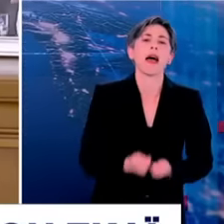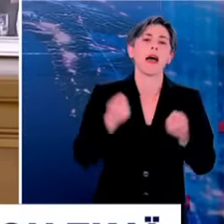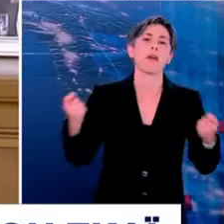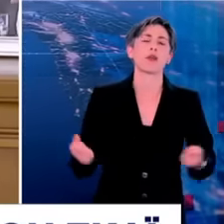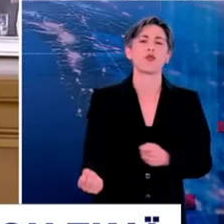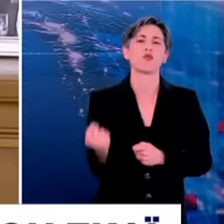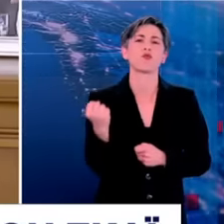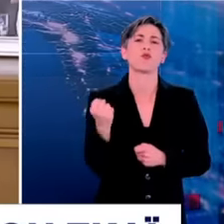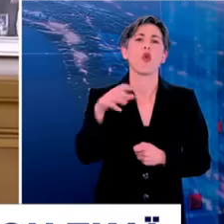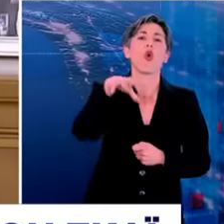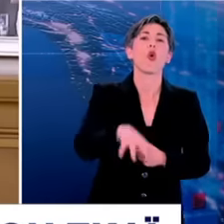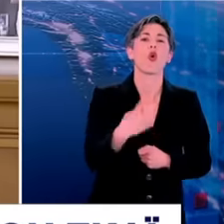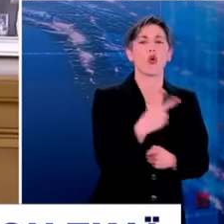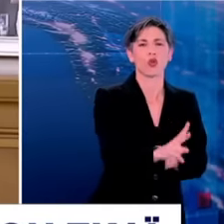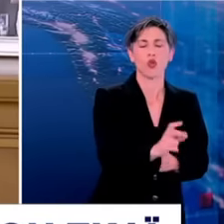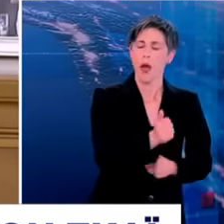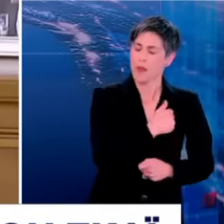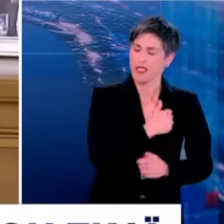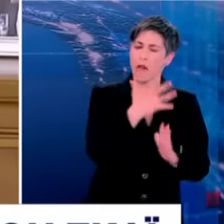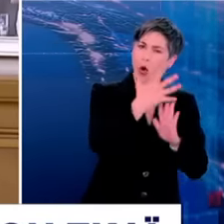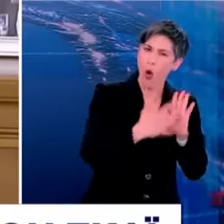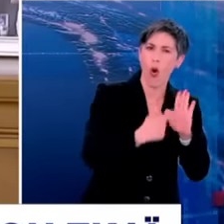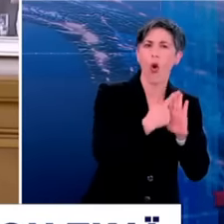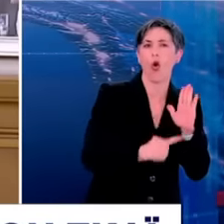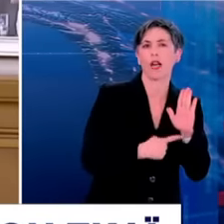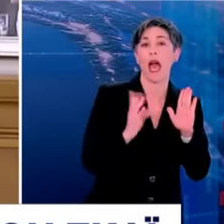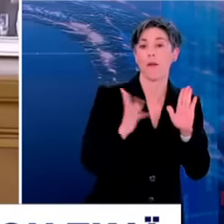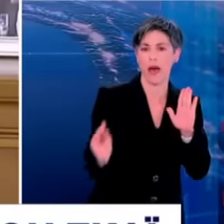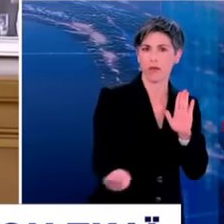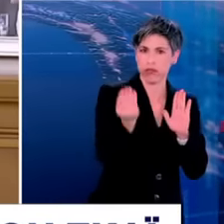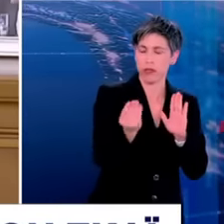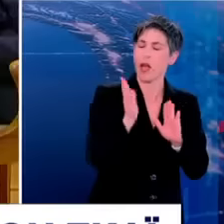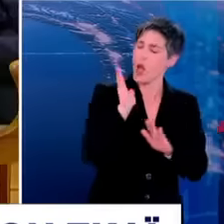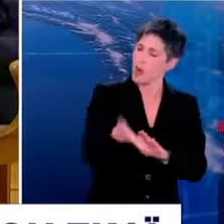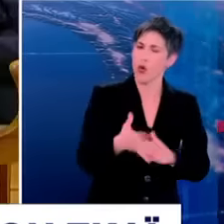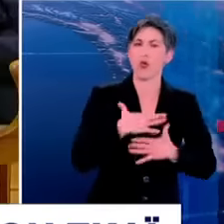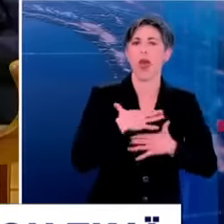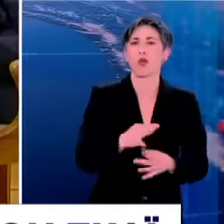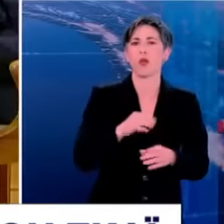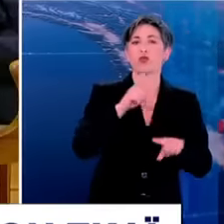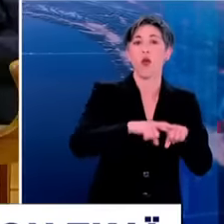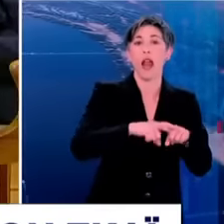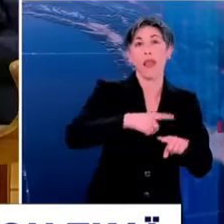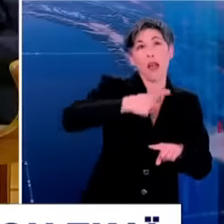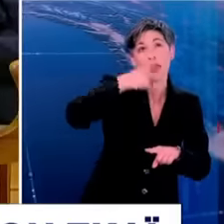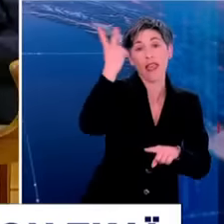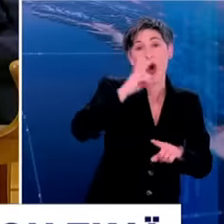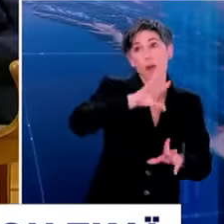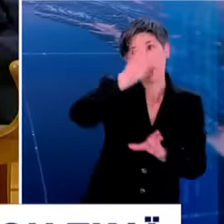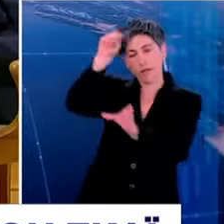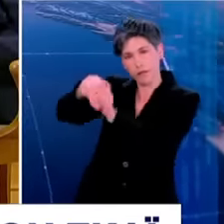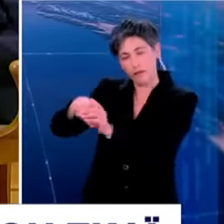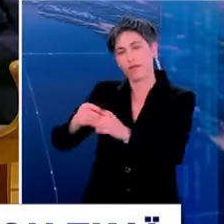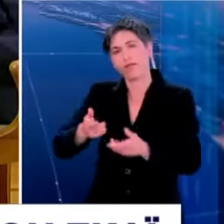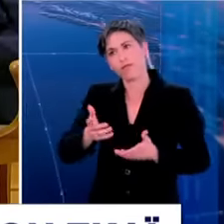42 ευρωβουλευτές θεωρώ ότι μπορούν, υπό την προϋπόθεση ότι θα εκλεγούν, να εξυπηρετήσουν τα συμφέροντα της χώρας στο Ευρωκοινοβούλιο. Και μπορεί κάποιος